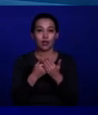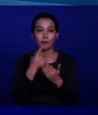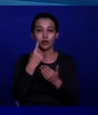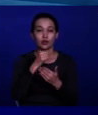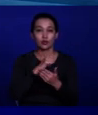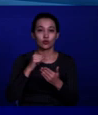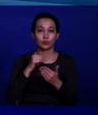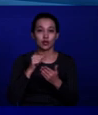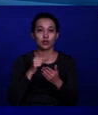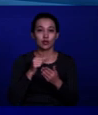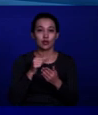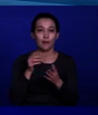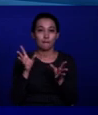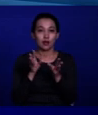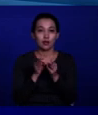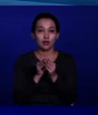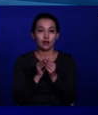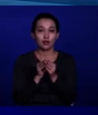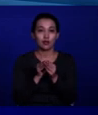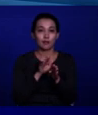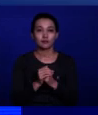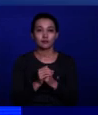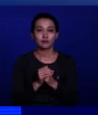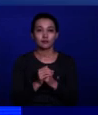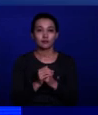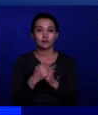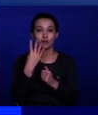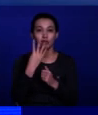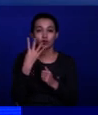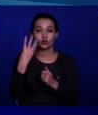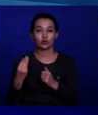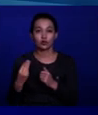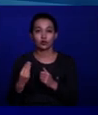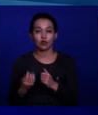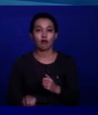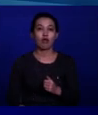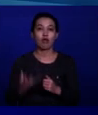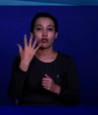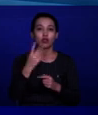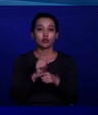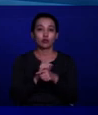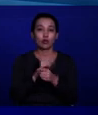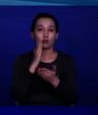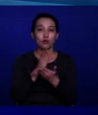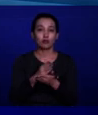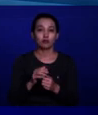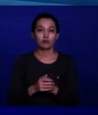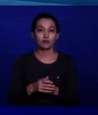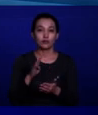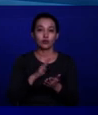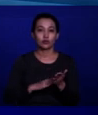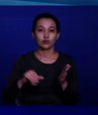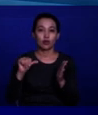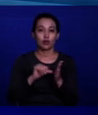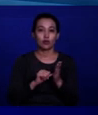birinchisini bajarib beraman. Soatlarda ifodalang. To'r sutkamiz necha soatdan iborat? 96